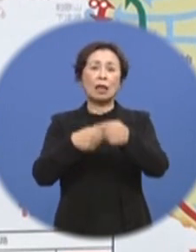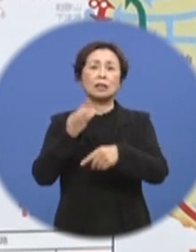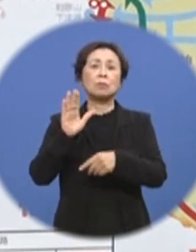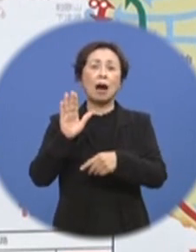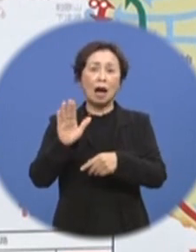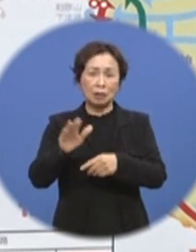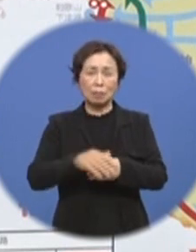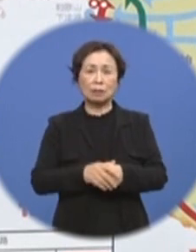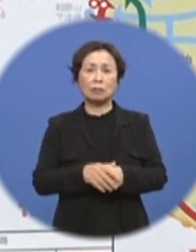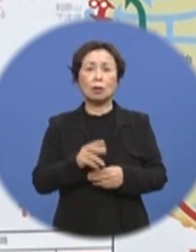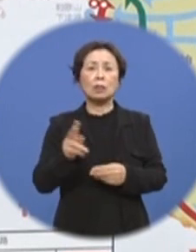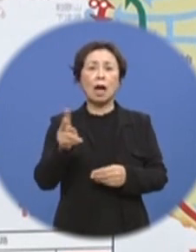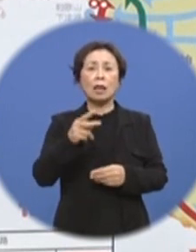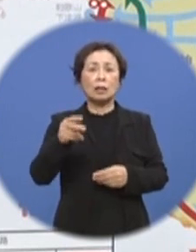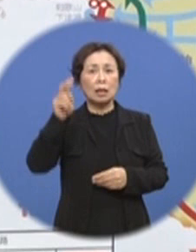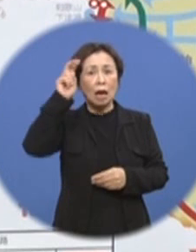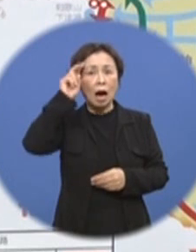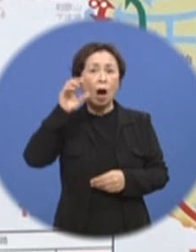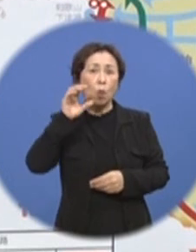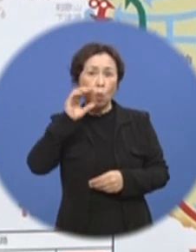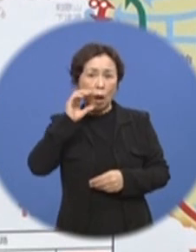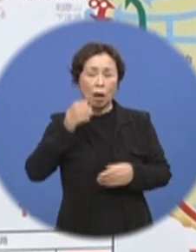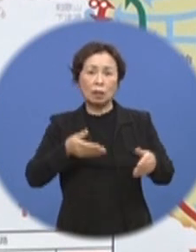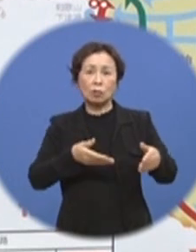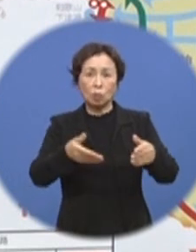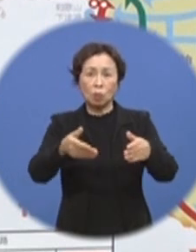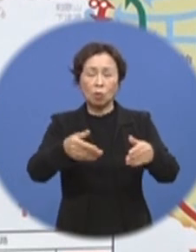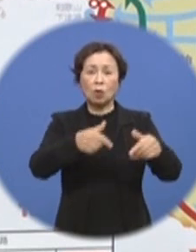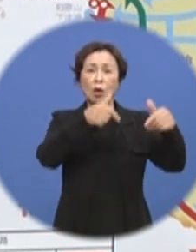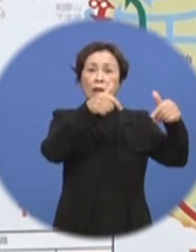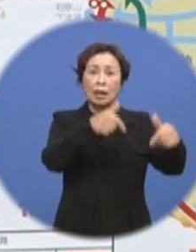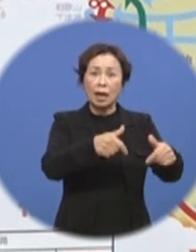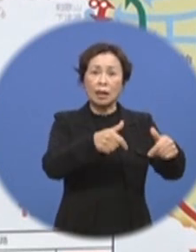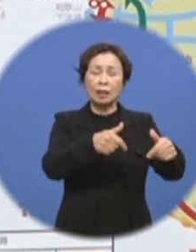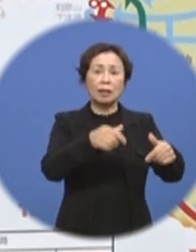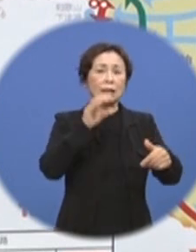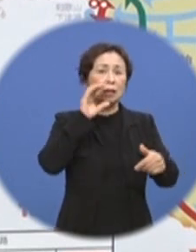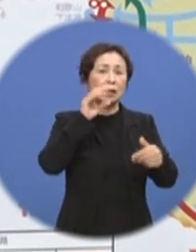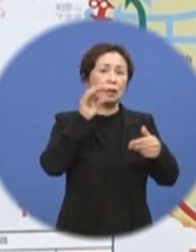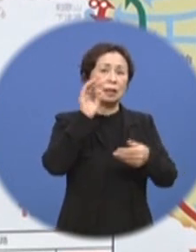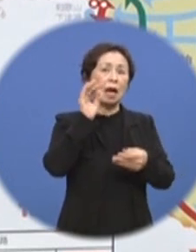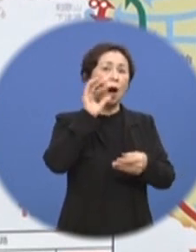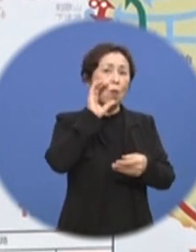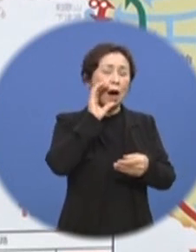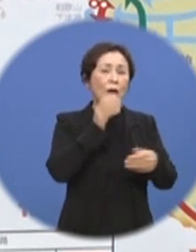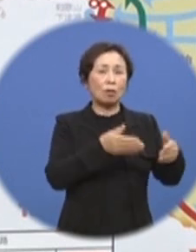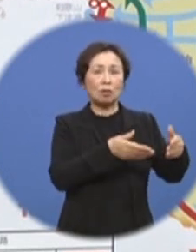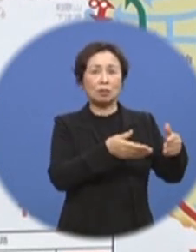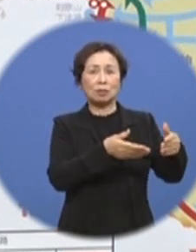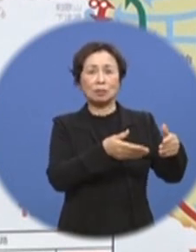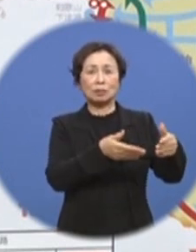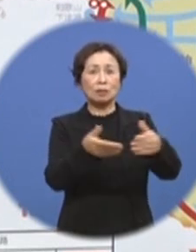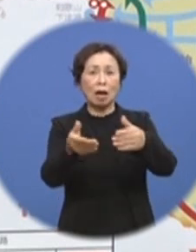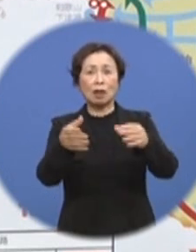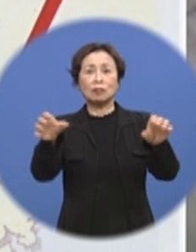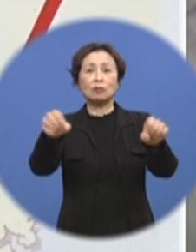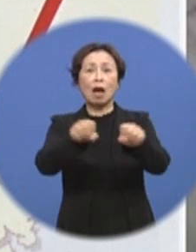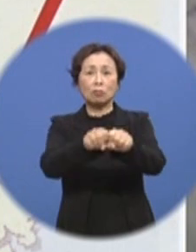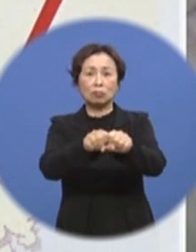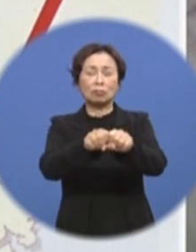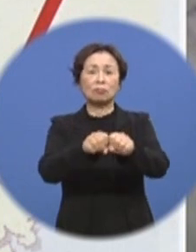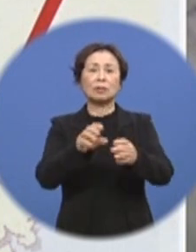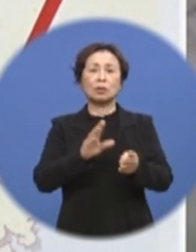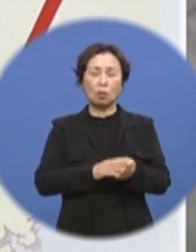これは第二版はとそれから経営難をつなぐ道路なんですねが一部そこに入っているそれから